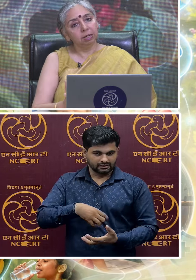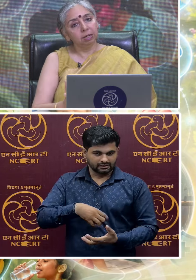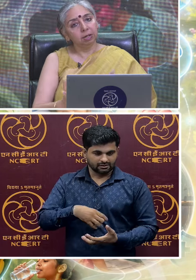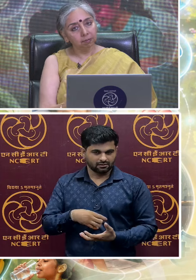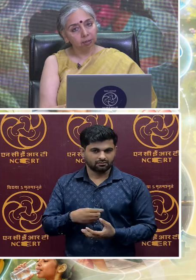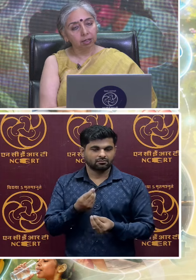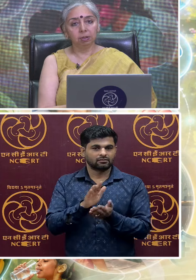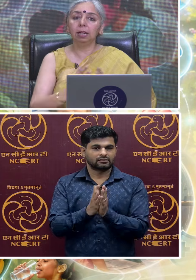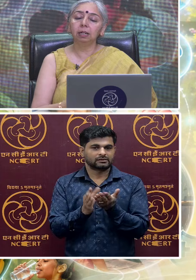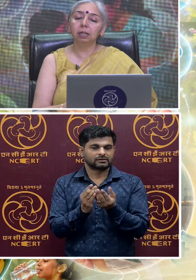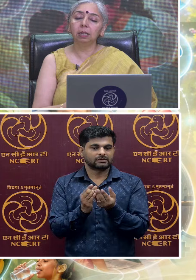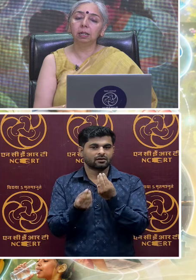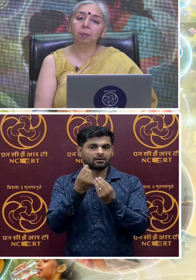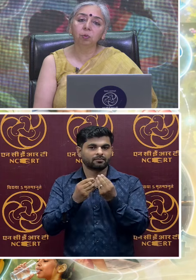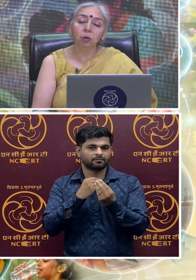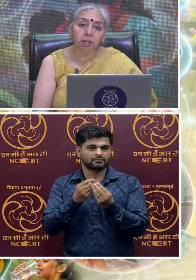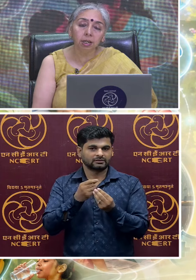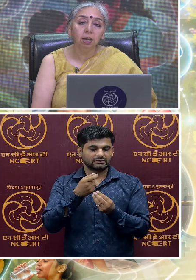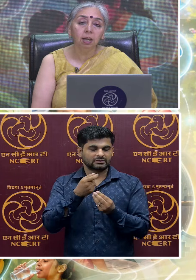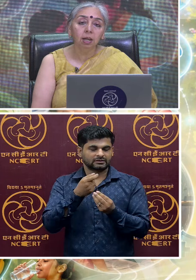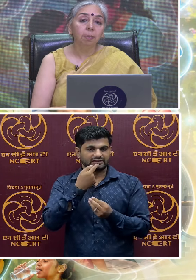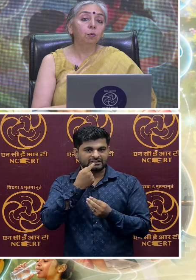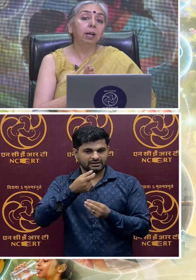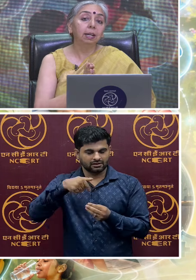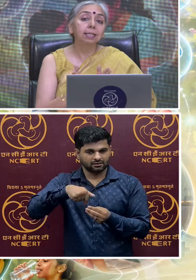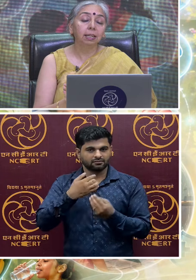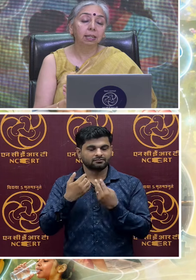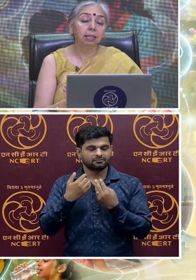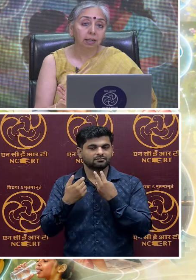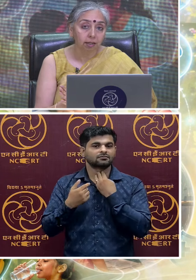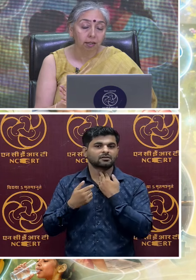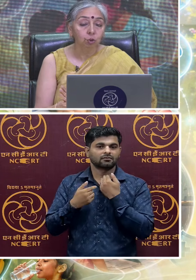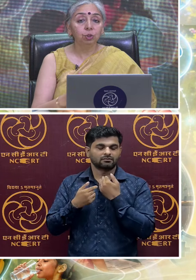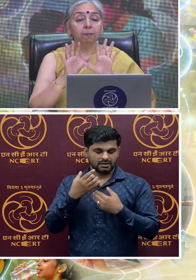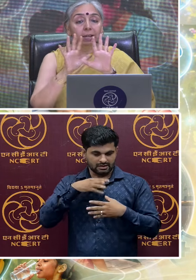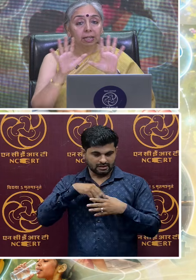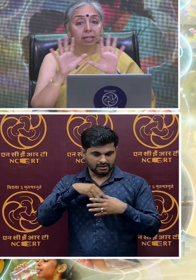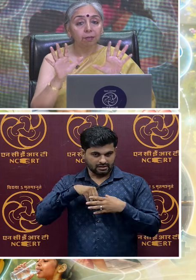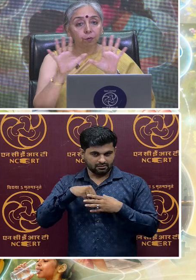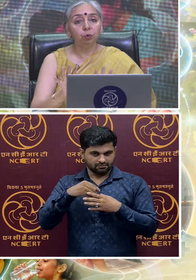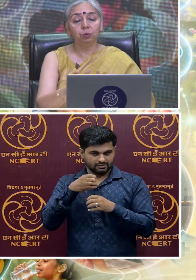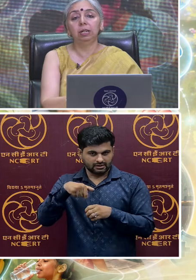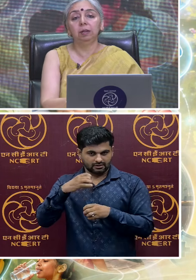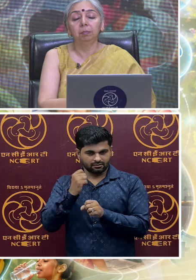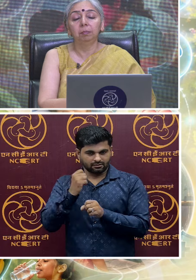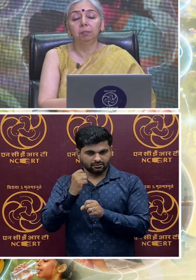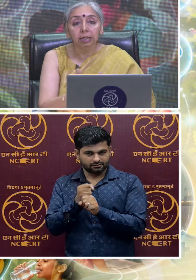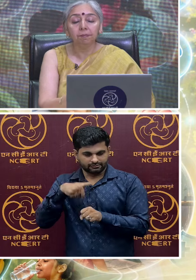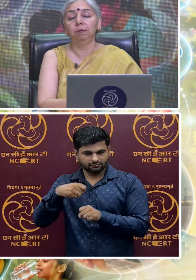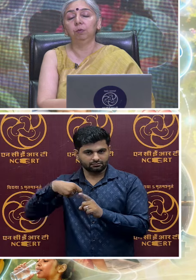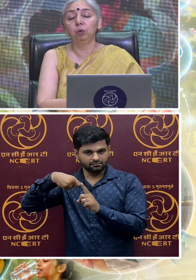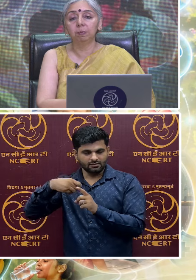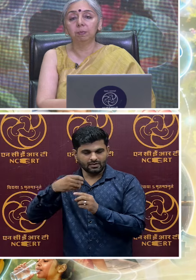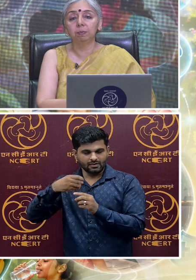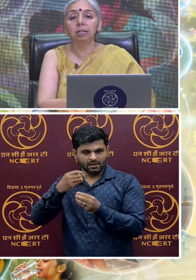कोर्स मेरा पेट भर गया, मेरी कैलोरी रिक्वायरमेंट पूरी हो गई, बट वो बैलेंस नहीं है. सो मुझे 5 फूड ग्रुप्स, जिन्हें हम मेनली